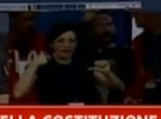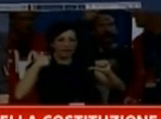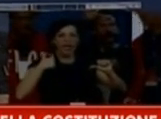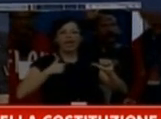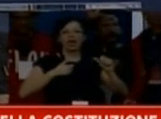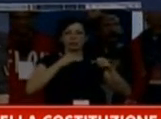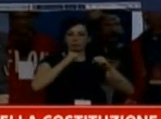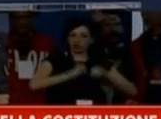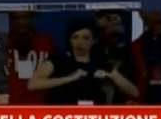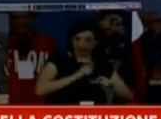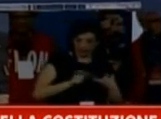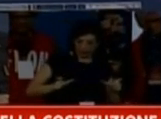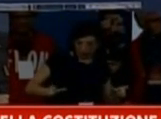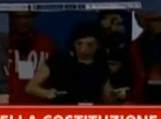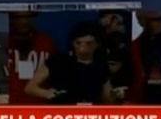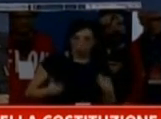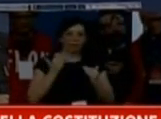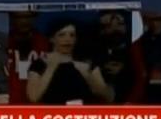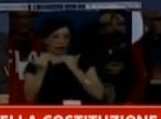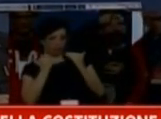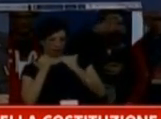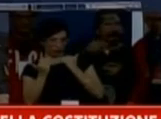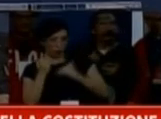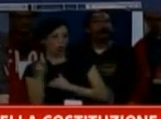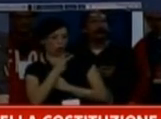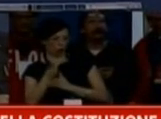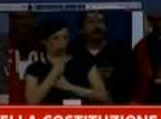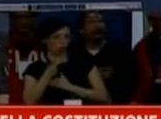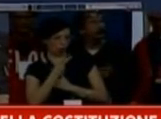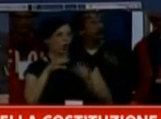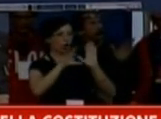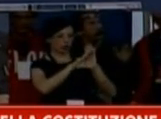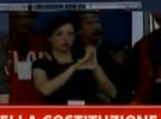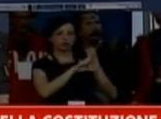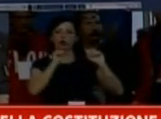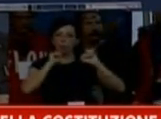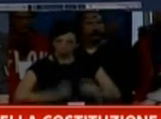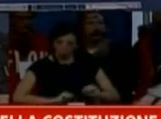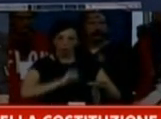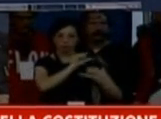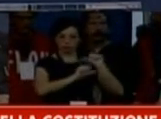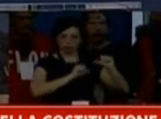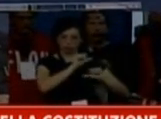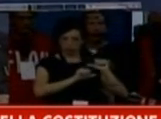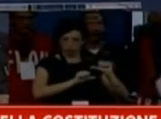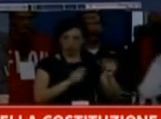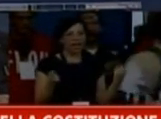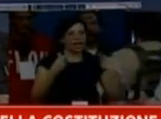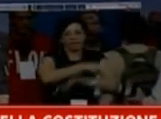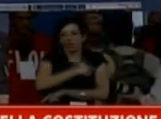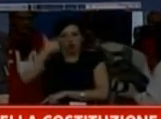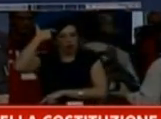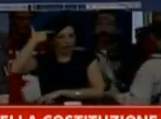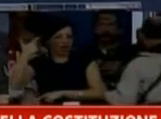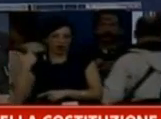Parlamento, che è manifestazione dei cittadini stessi. È stata messa in moto questa macchina